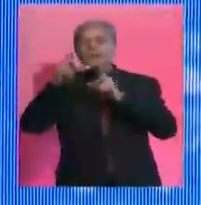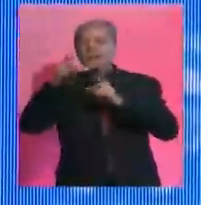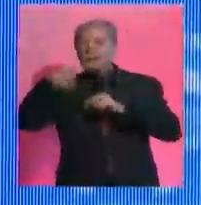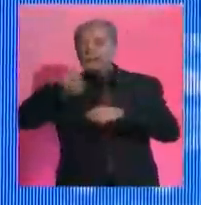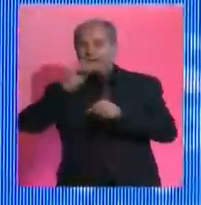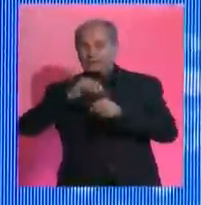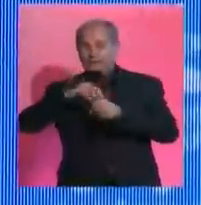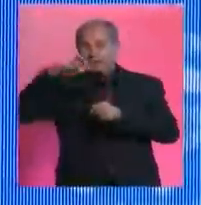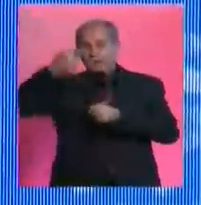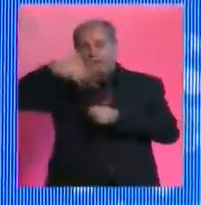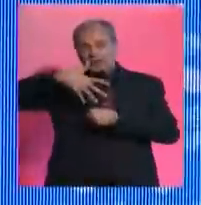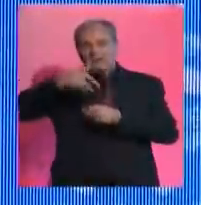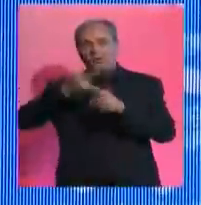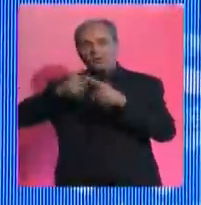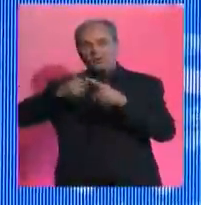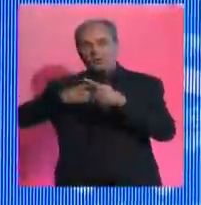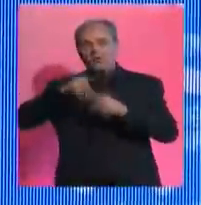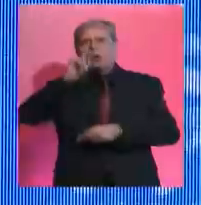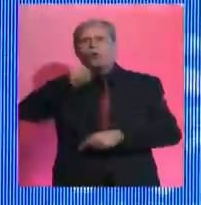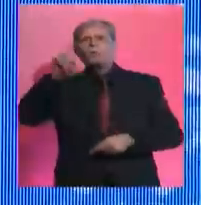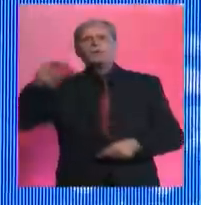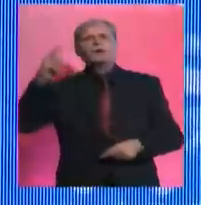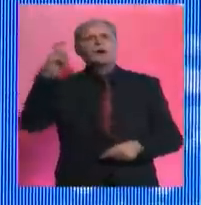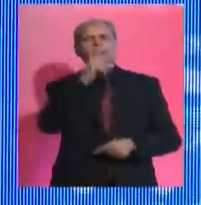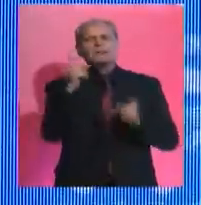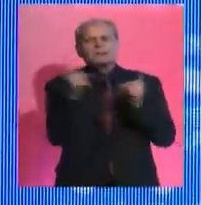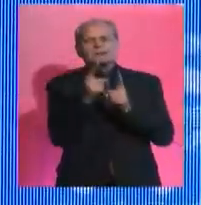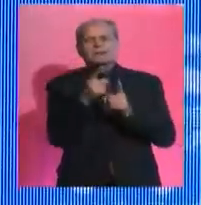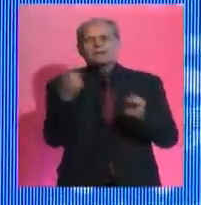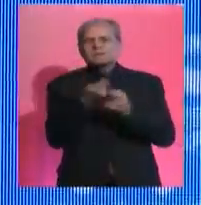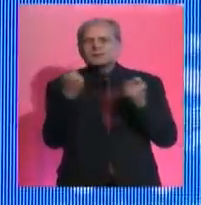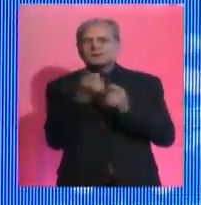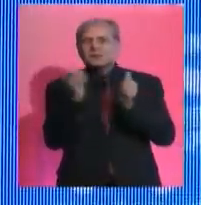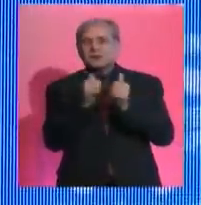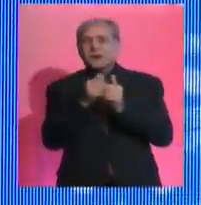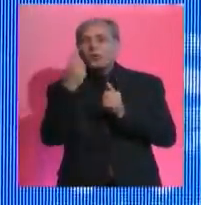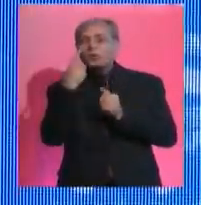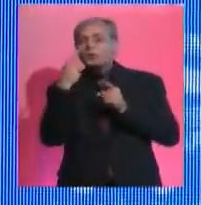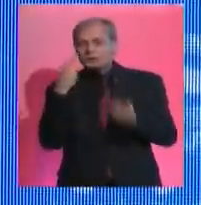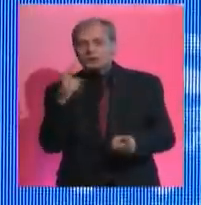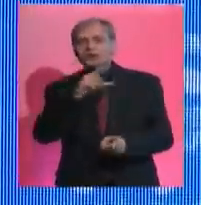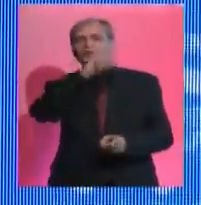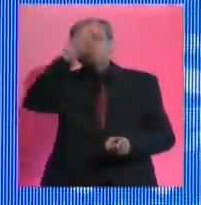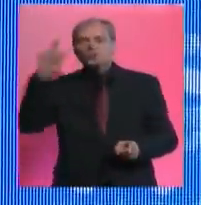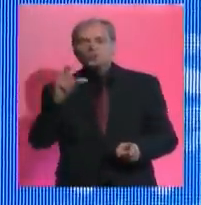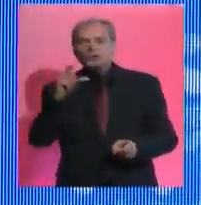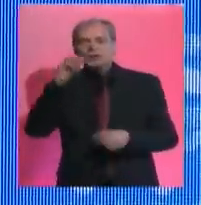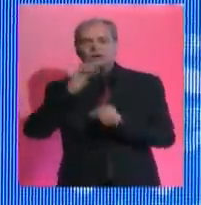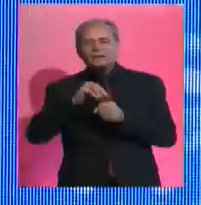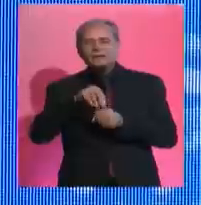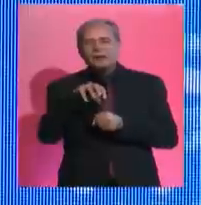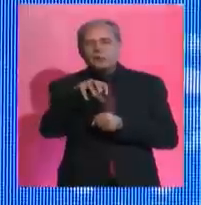Partisi koalisyonu dur 11 aylık kısa ömrüne rağmen bu koalisyon hükümeti Türkiye ve ne